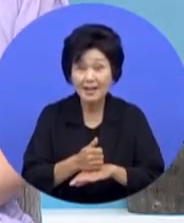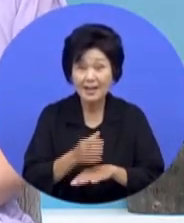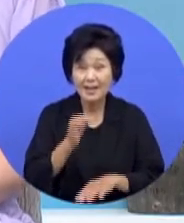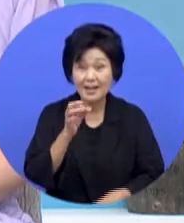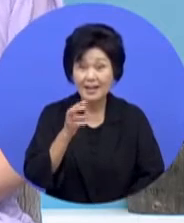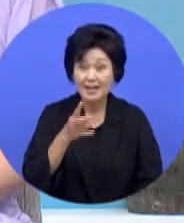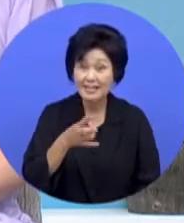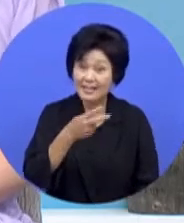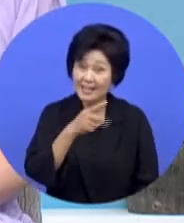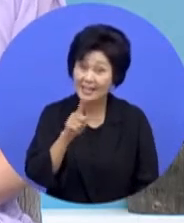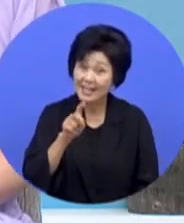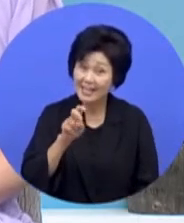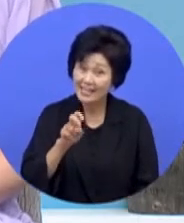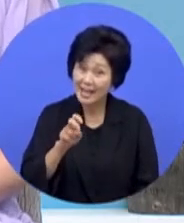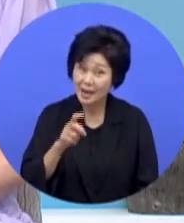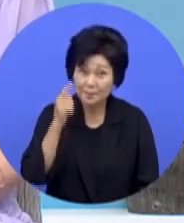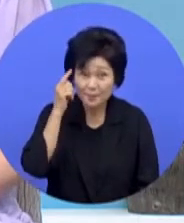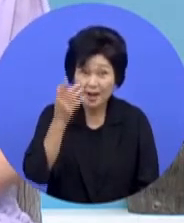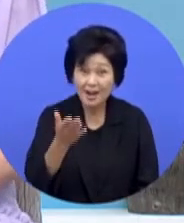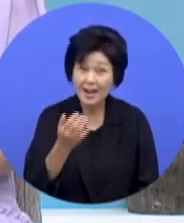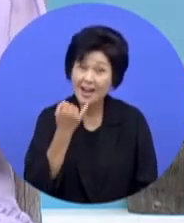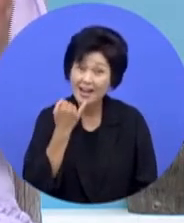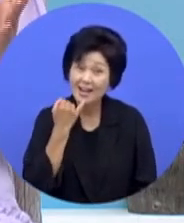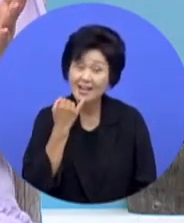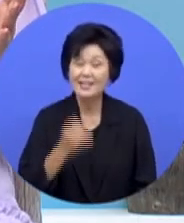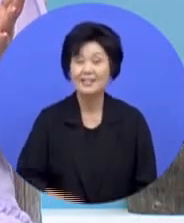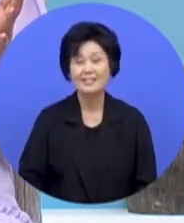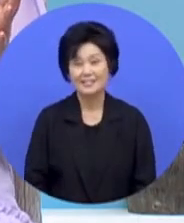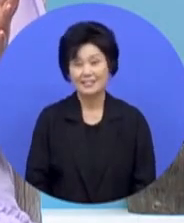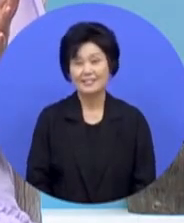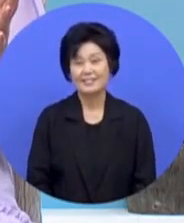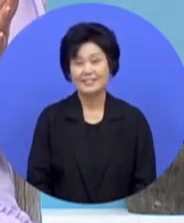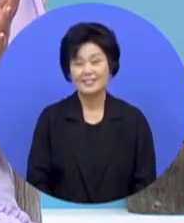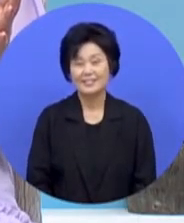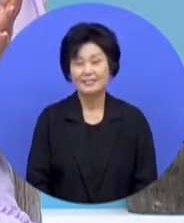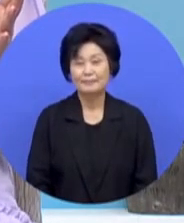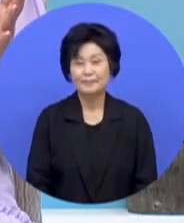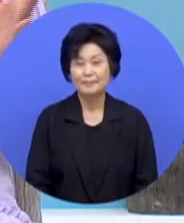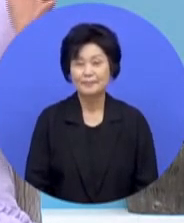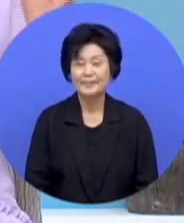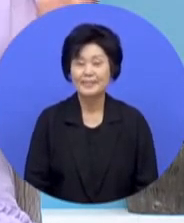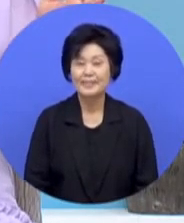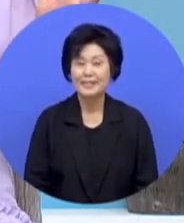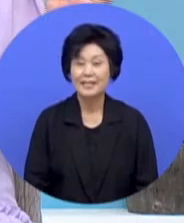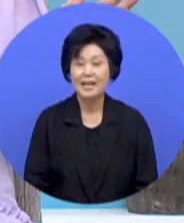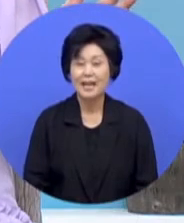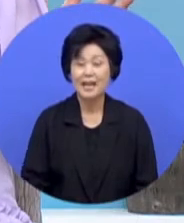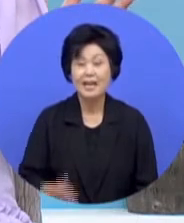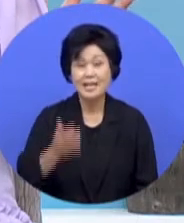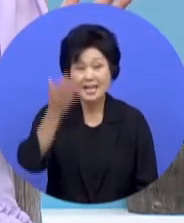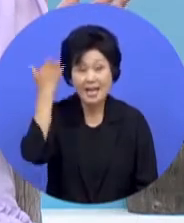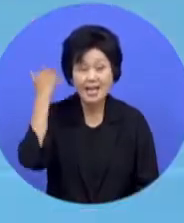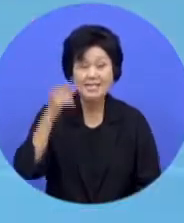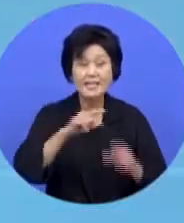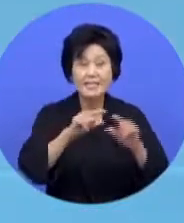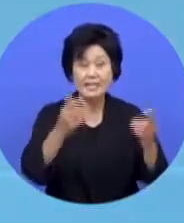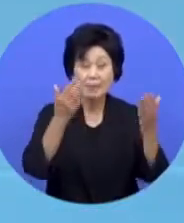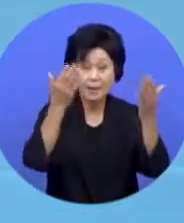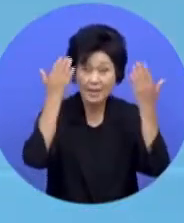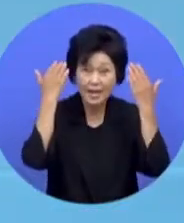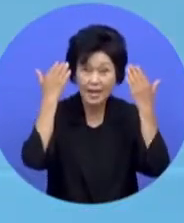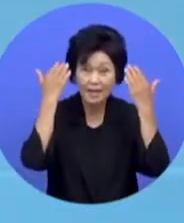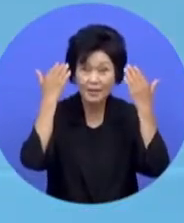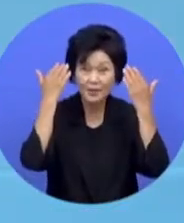질문해도 돼요? 네네. 또 대본에 없어요. 예, 네. 지금 그 기존의 공교육에서 학교 생활을